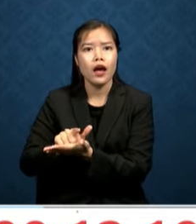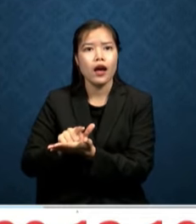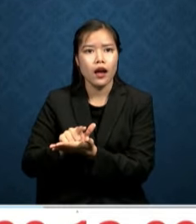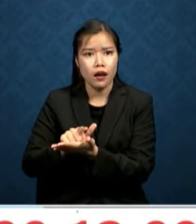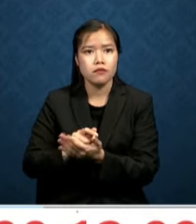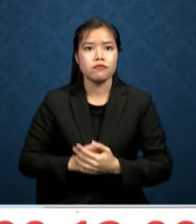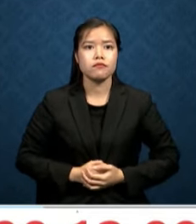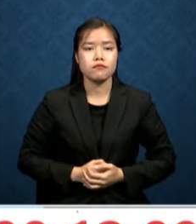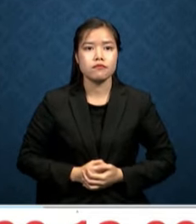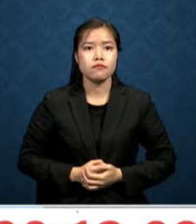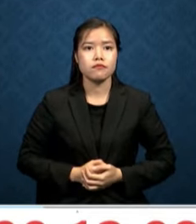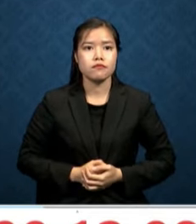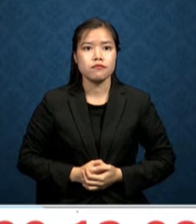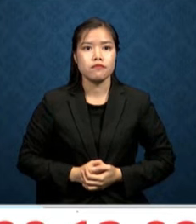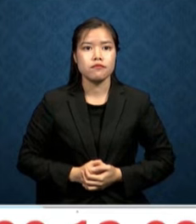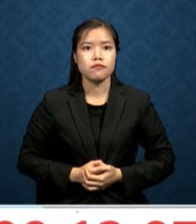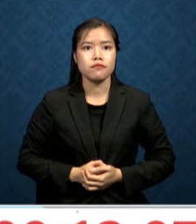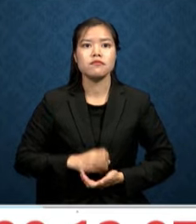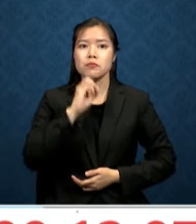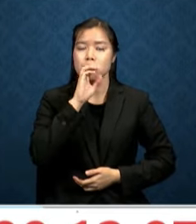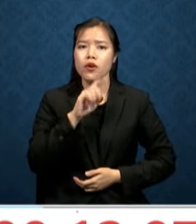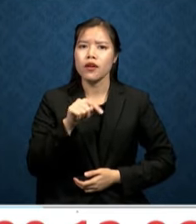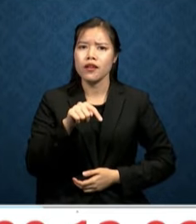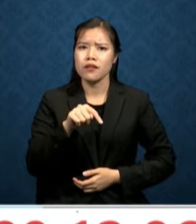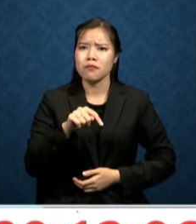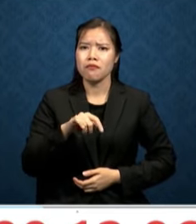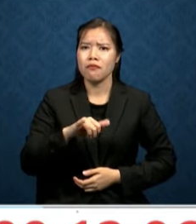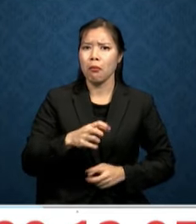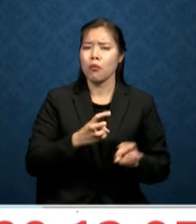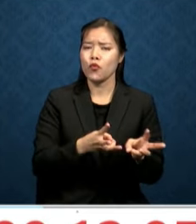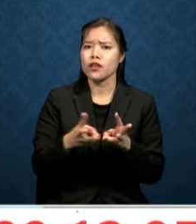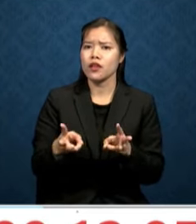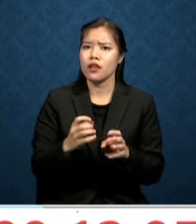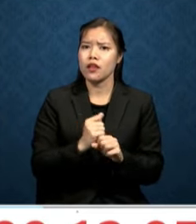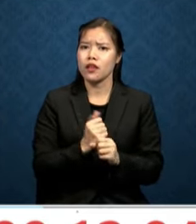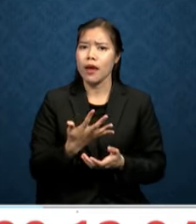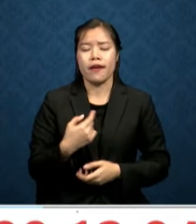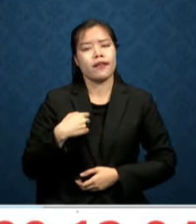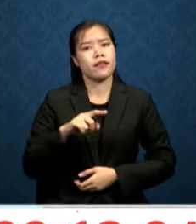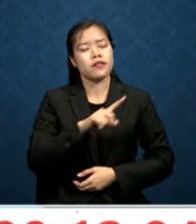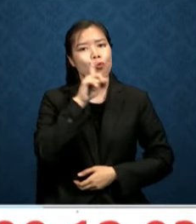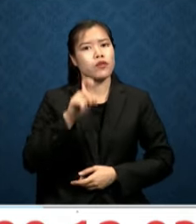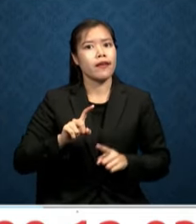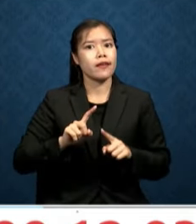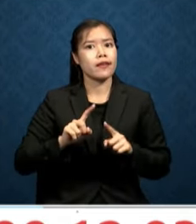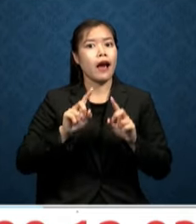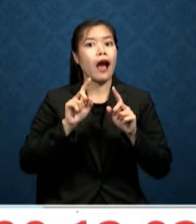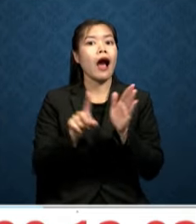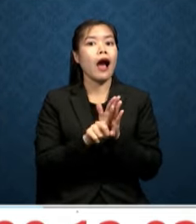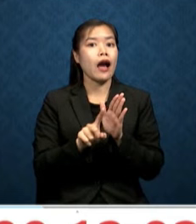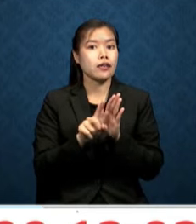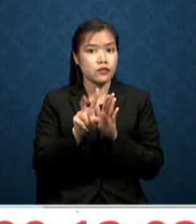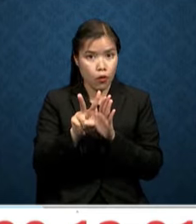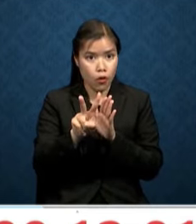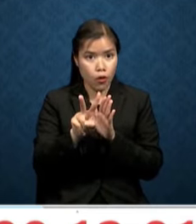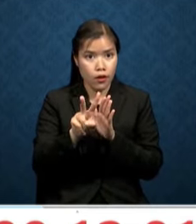ท่านใช้คำว่าซึ่งตรงนี้จะหาว่าเป็นเทคนิคก็ได้นะครับผมก็เลยสงสัยนะครับในการประชุมครั้งที่2ครั้งนั้นนะครับเข้าใจว่าเป็นที่20กันย